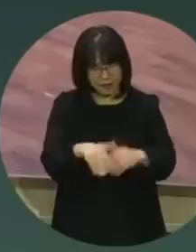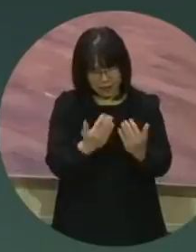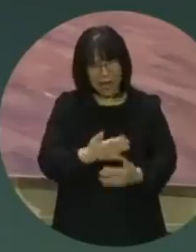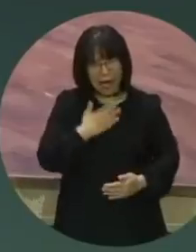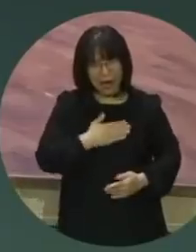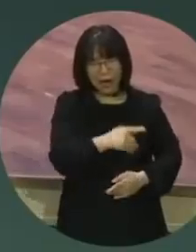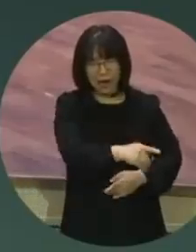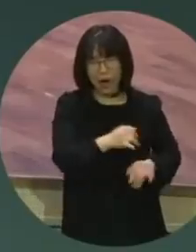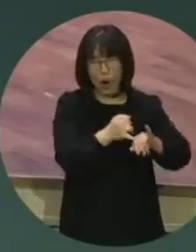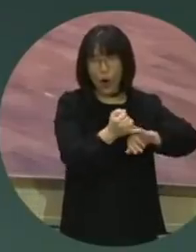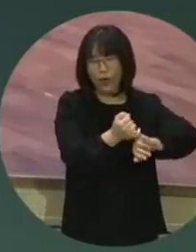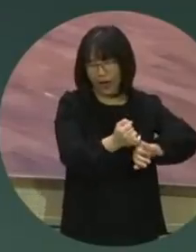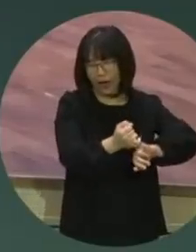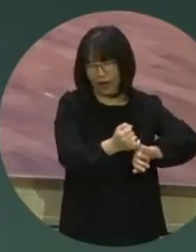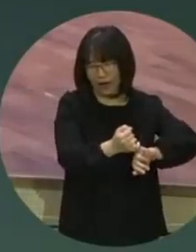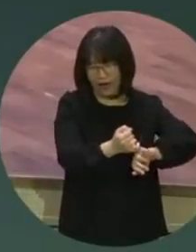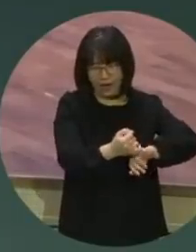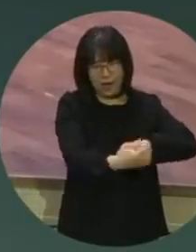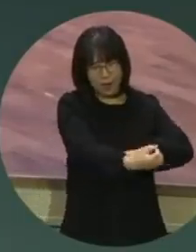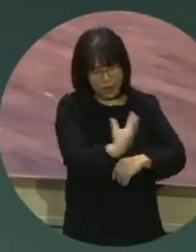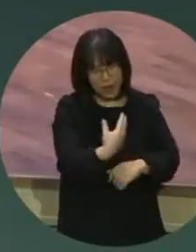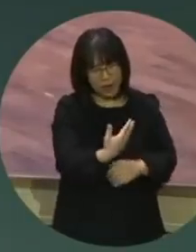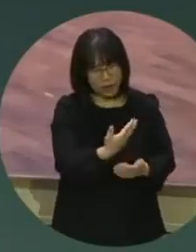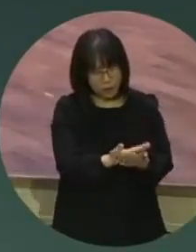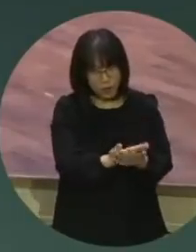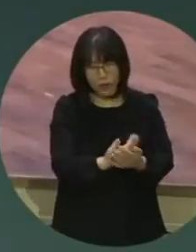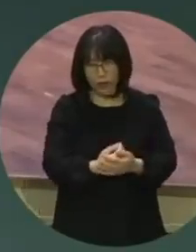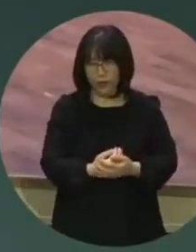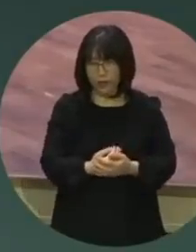언약을 내가 한 말을 너가 내 말아.